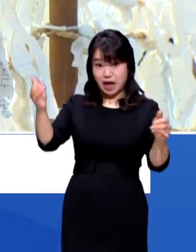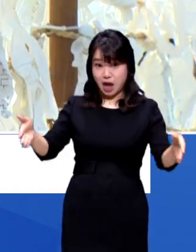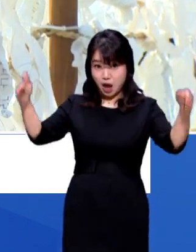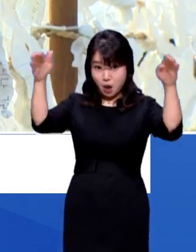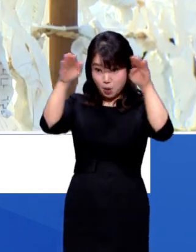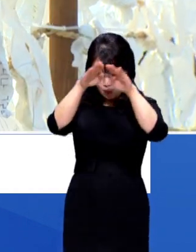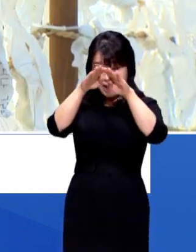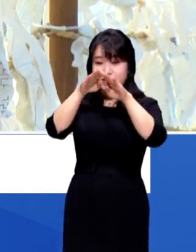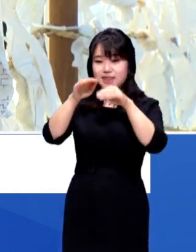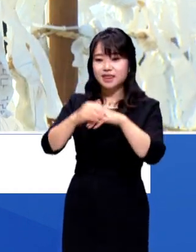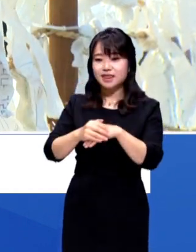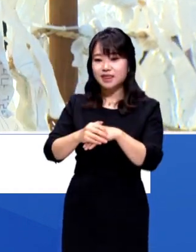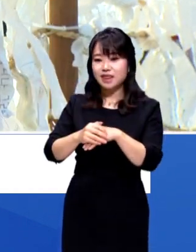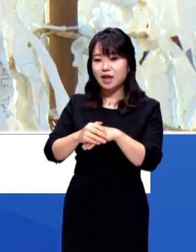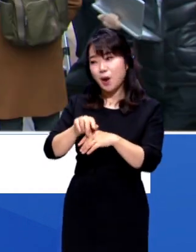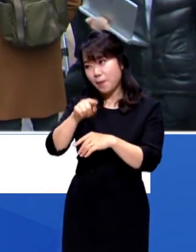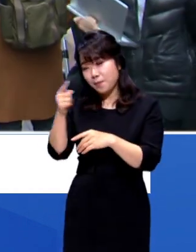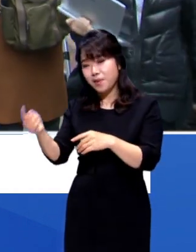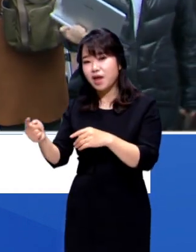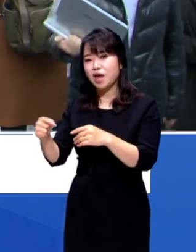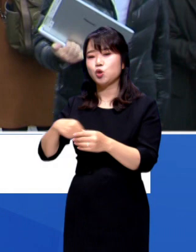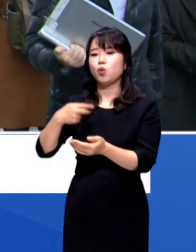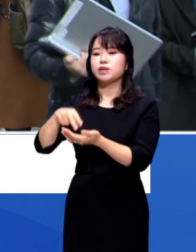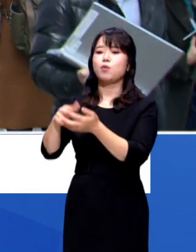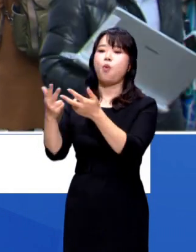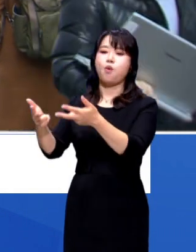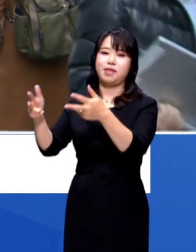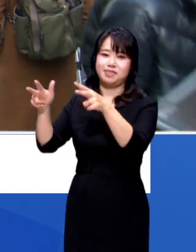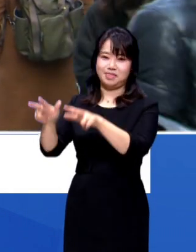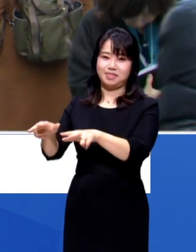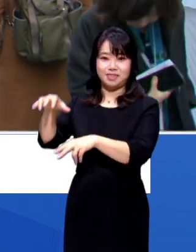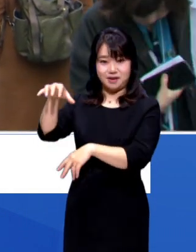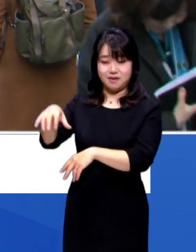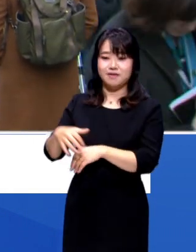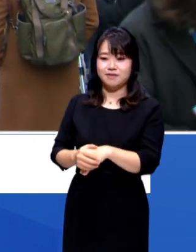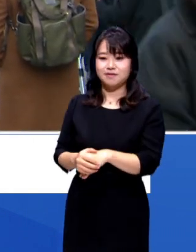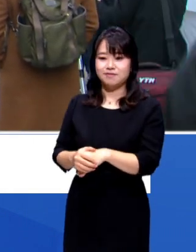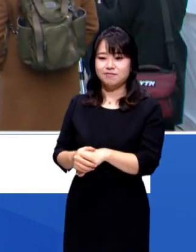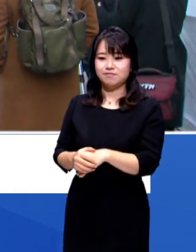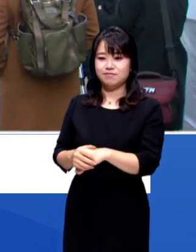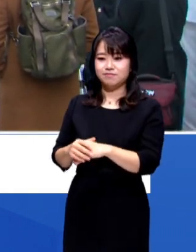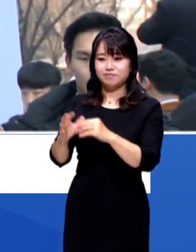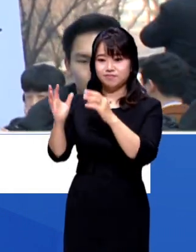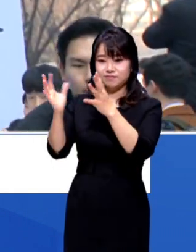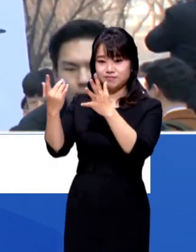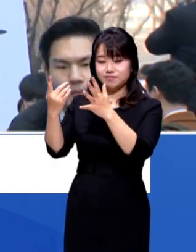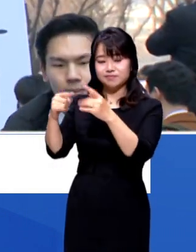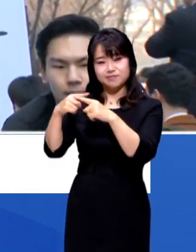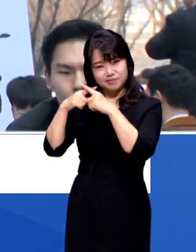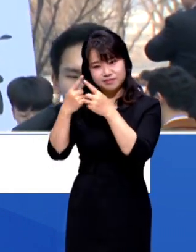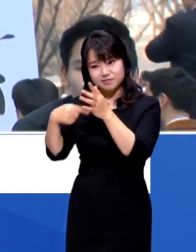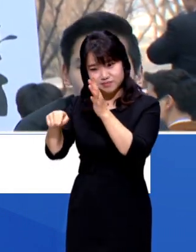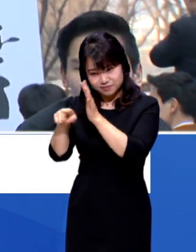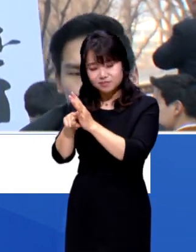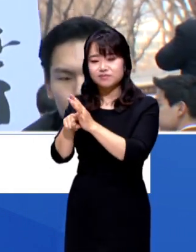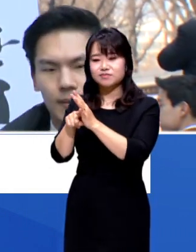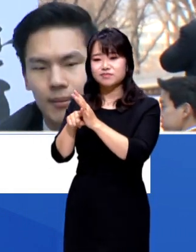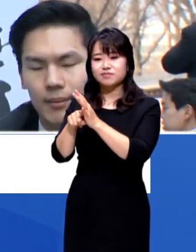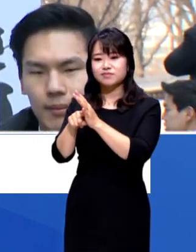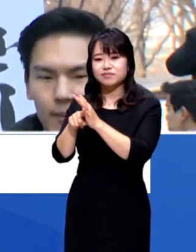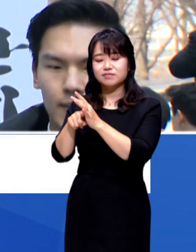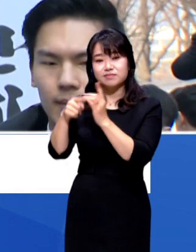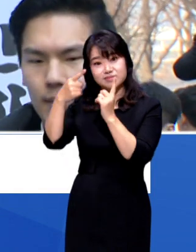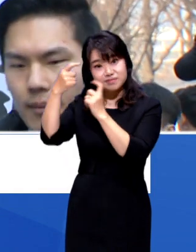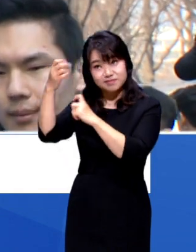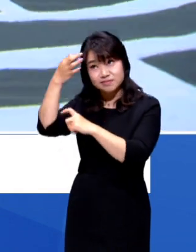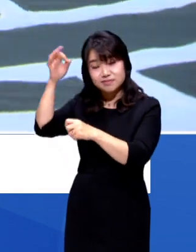네. 그 독립공원이 있어요. 네. 거기에는 순국선열 그리고 애국지사들께 바치는 추모제전이 진행이 될 거고요.